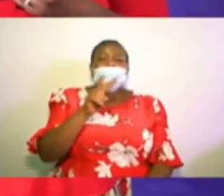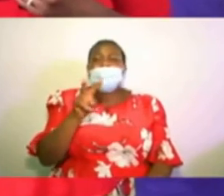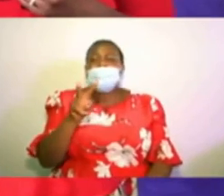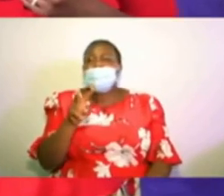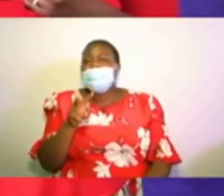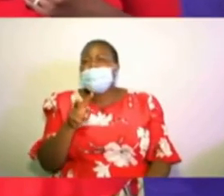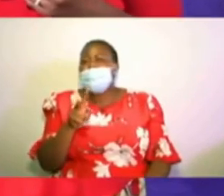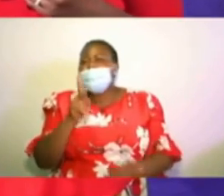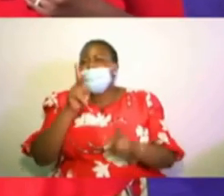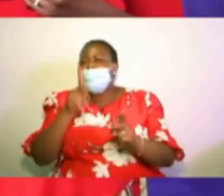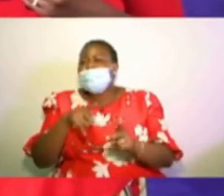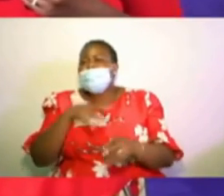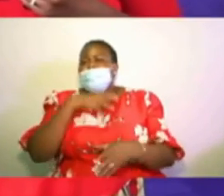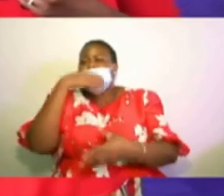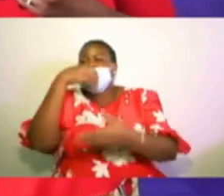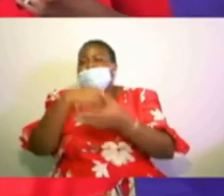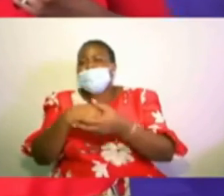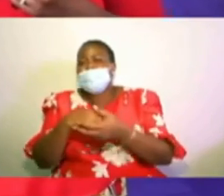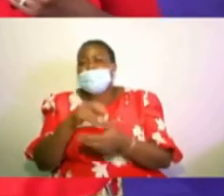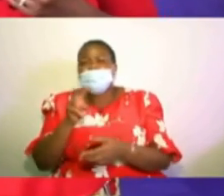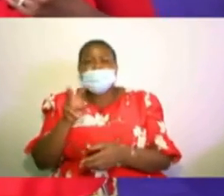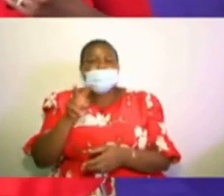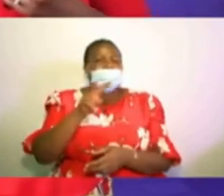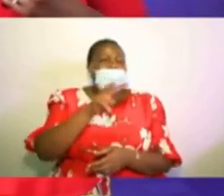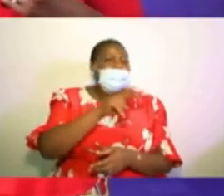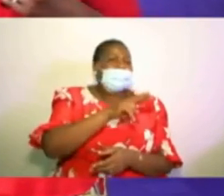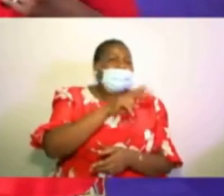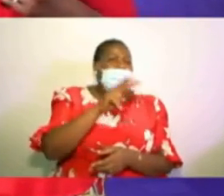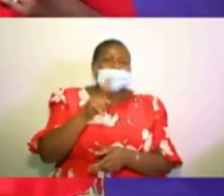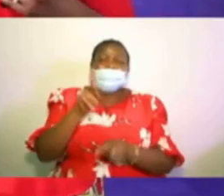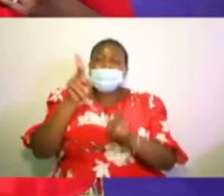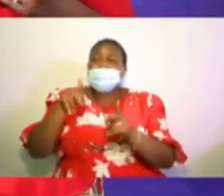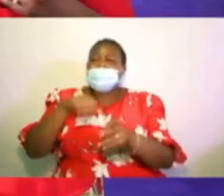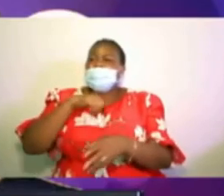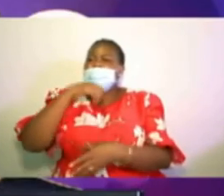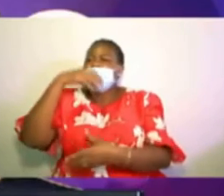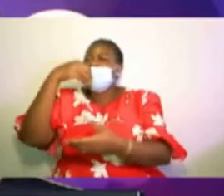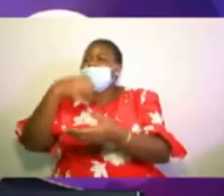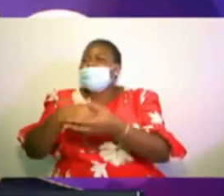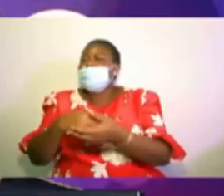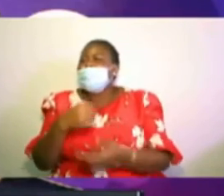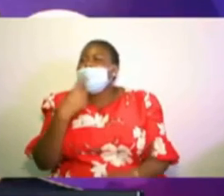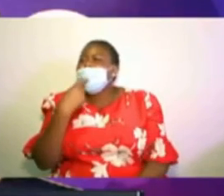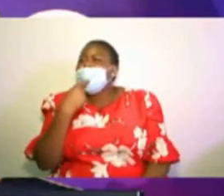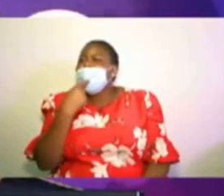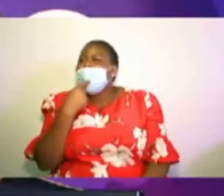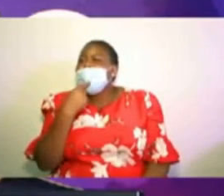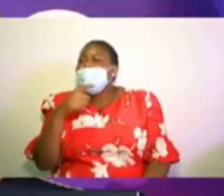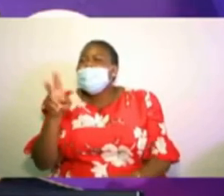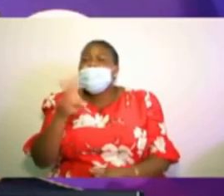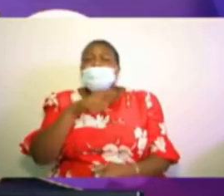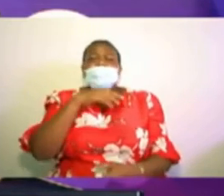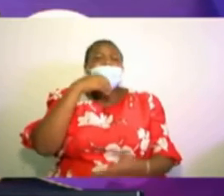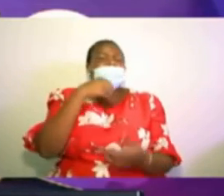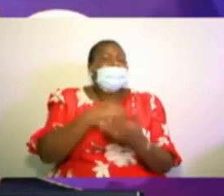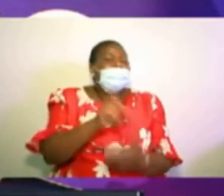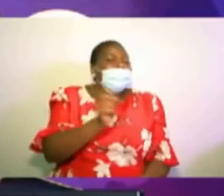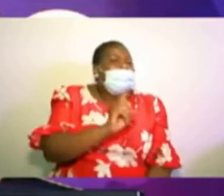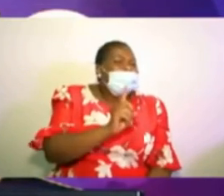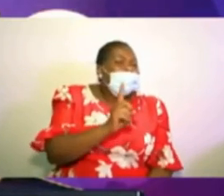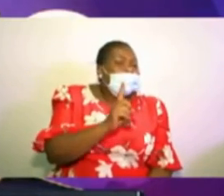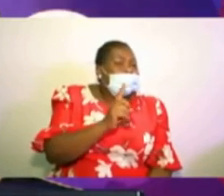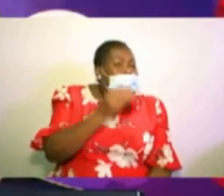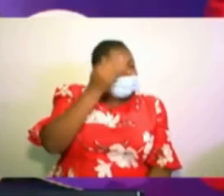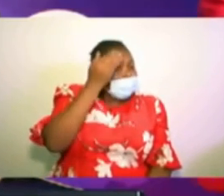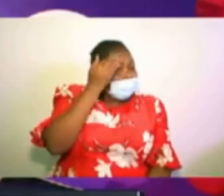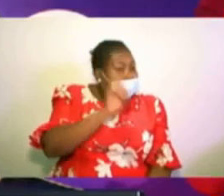Who has any knowledge of his or her whereabouts? I used to do that. Et donc j'avais l'habitude à la fin du